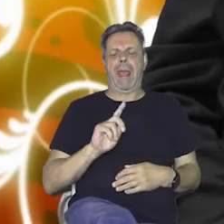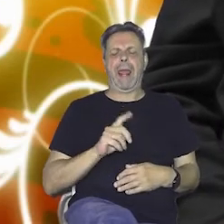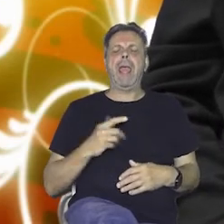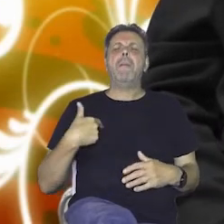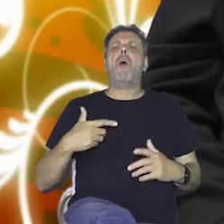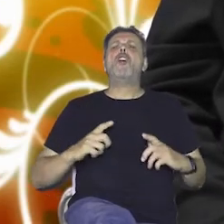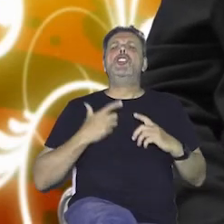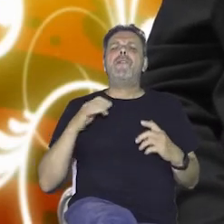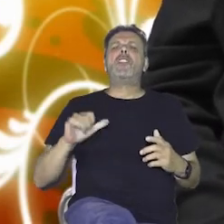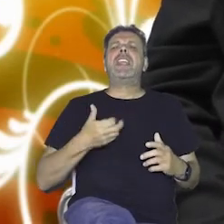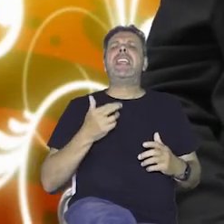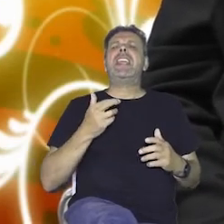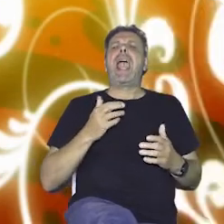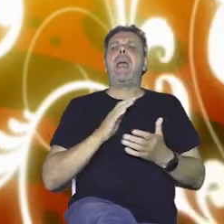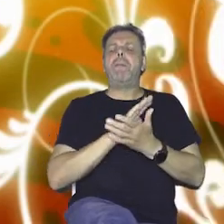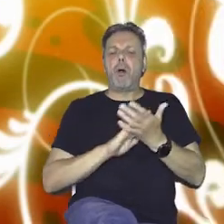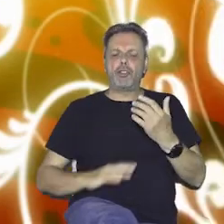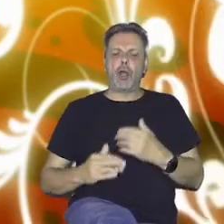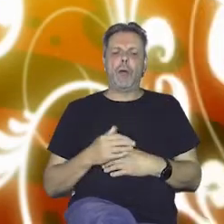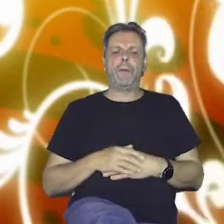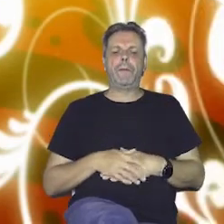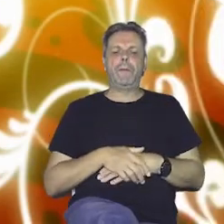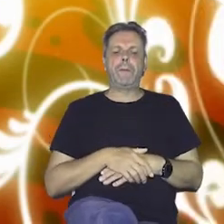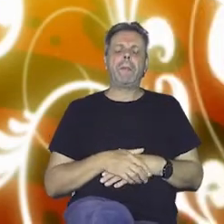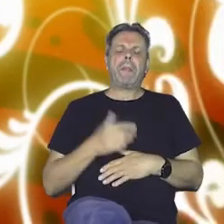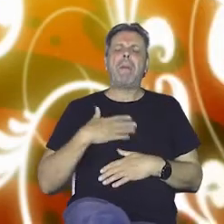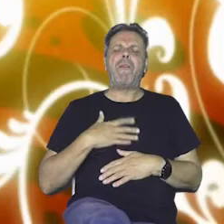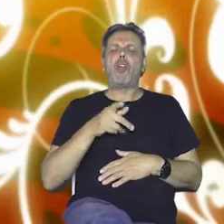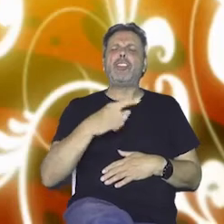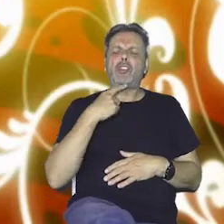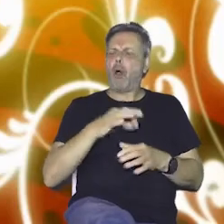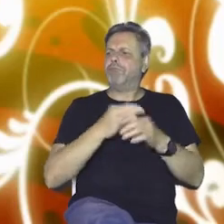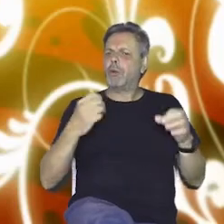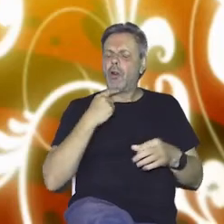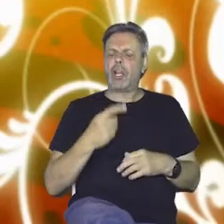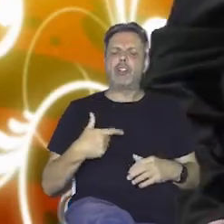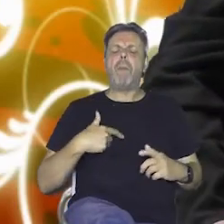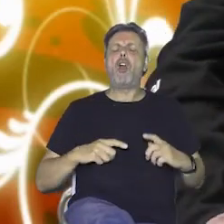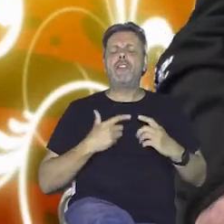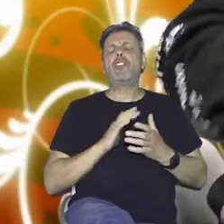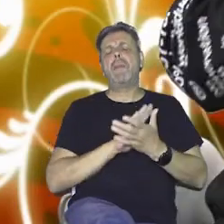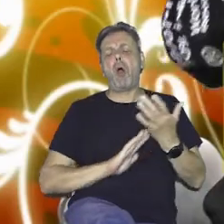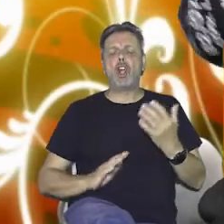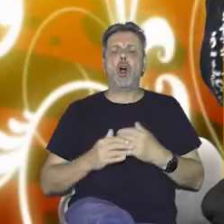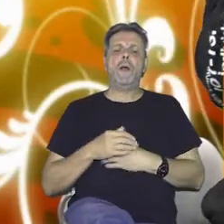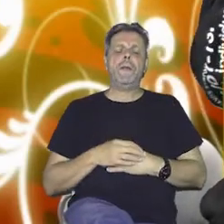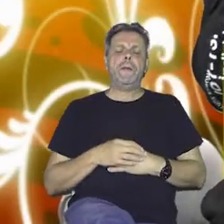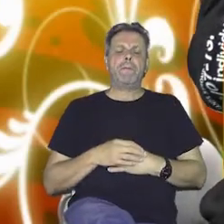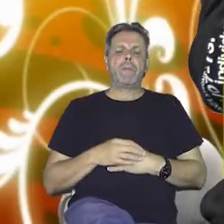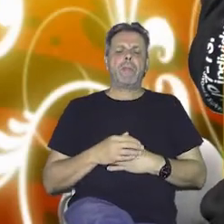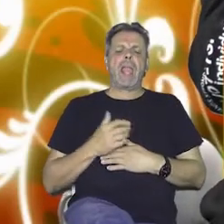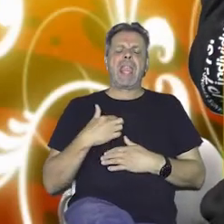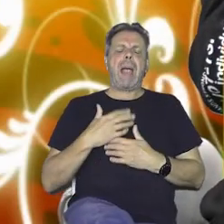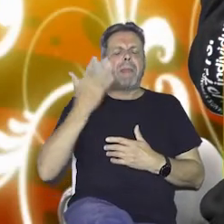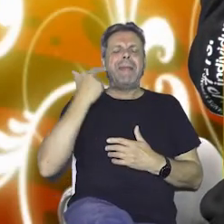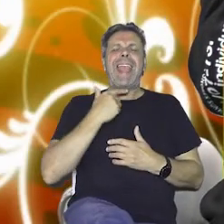bi da to jako dobro kažeš, da, da moj... zapamte svi ovi koji su u mirovini. Moj život tek počeo. Ja bi prije